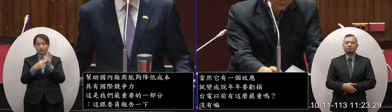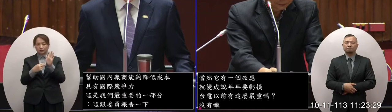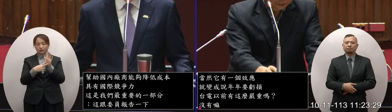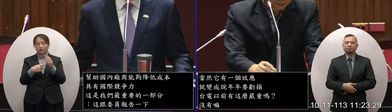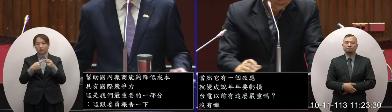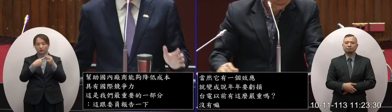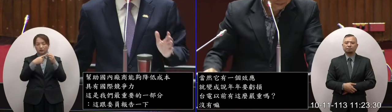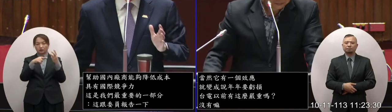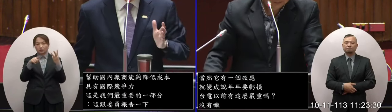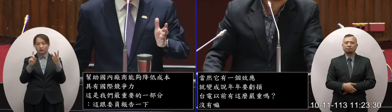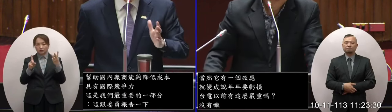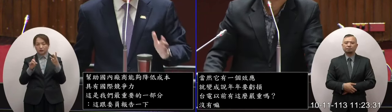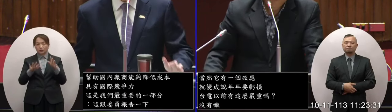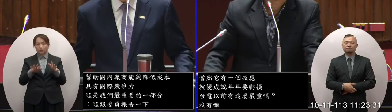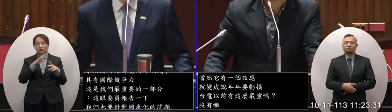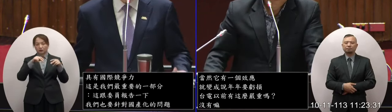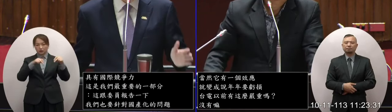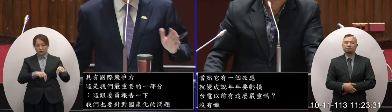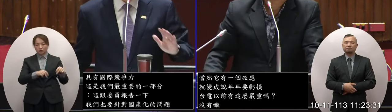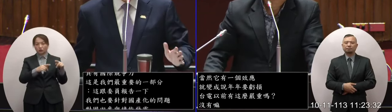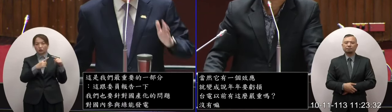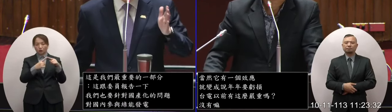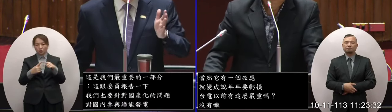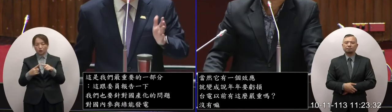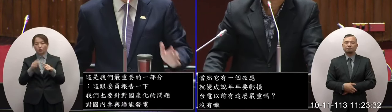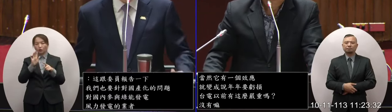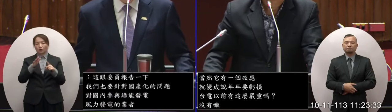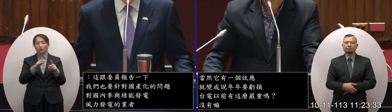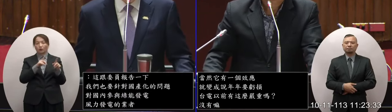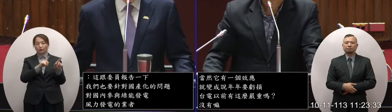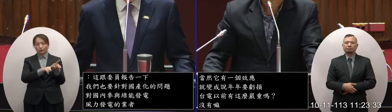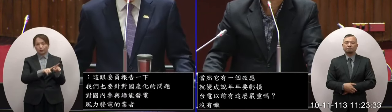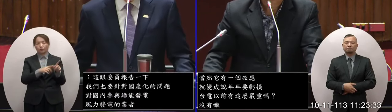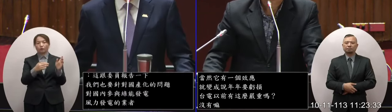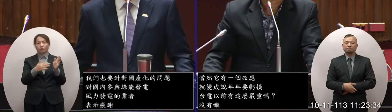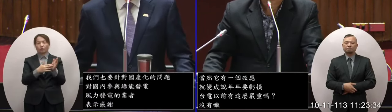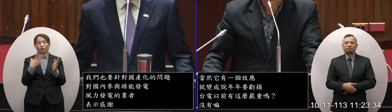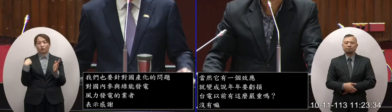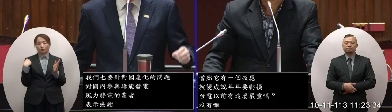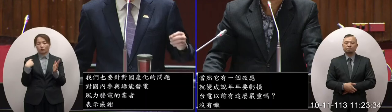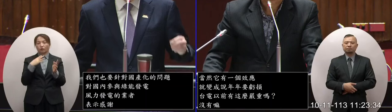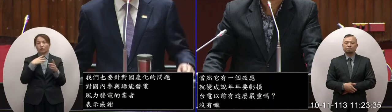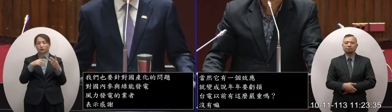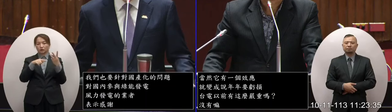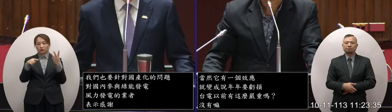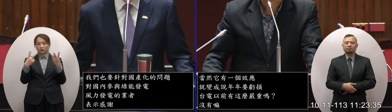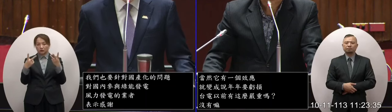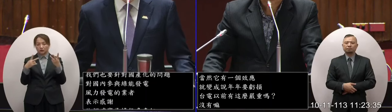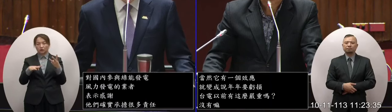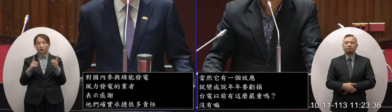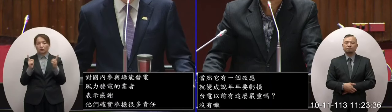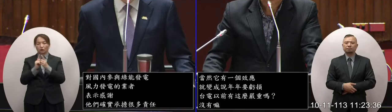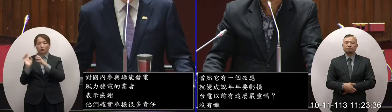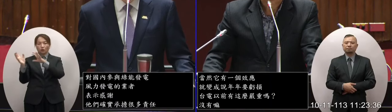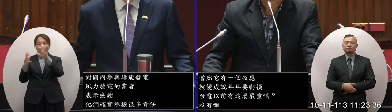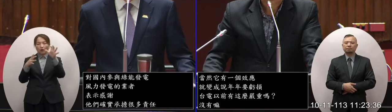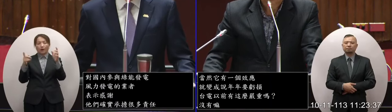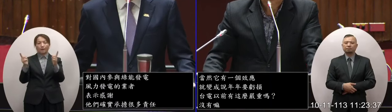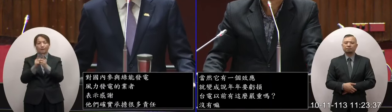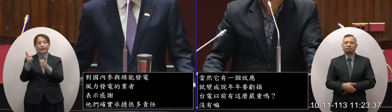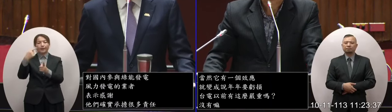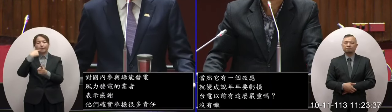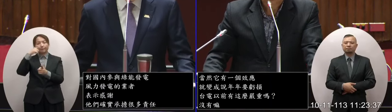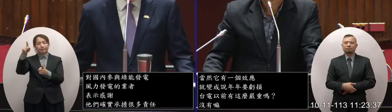分3之1的部分，我们已经在契约在走，已经是照这样不变了。在3之2的，因为他现在陷到国际上的诉讼，